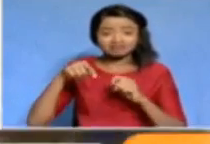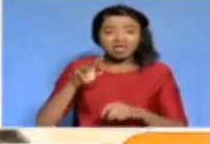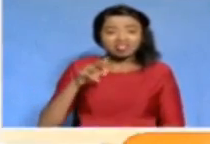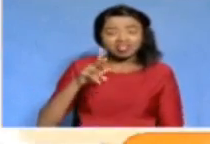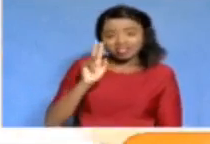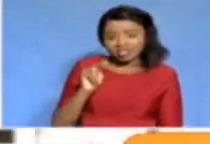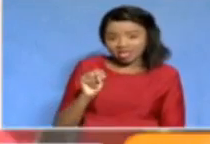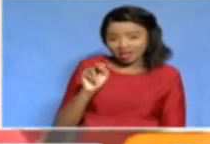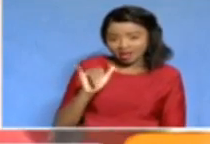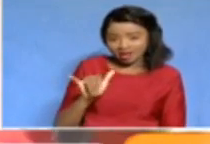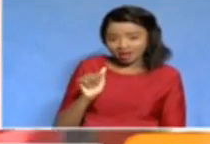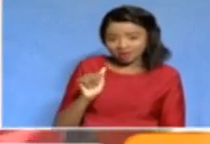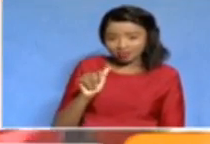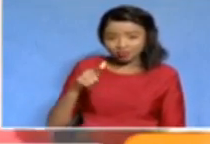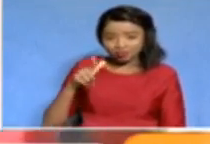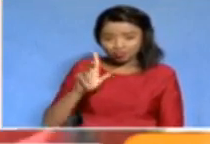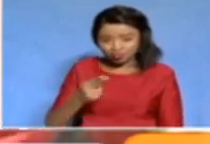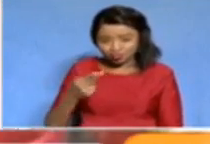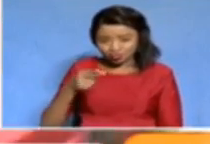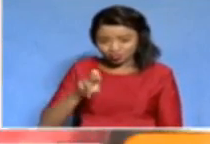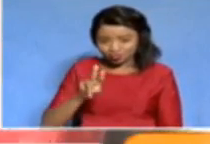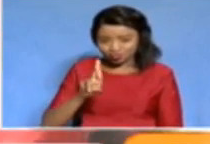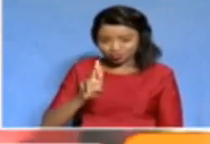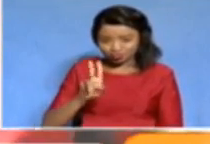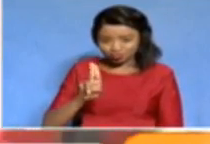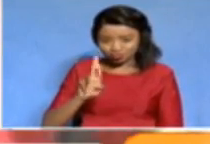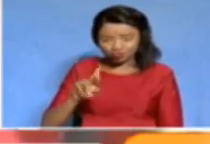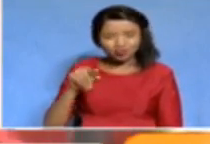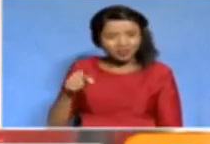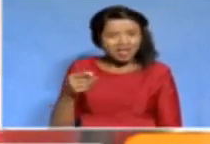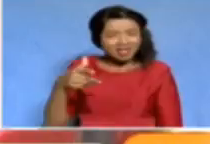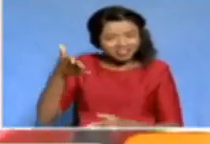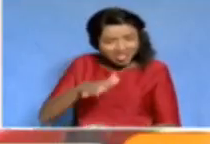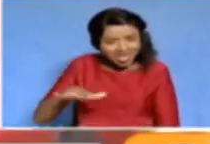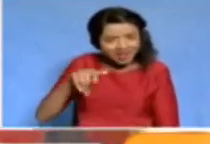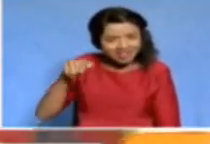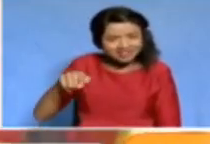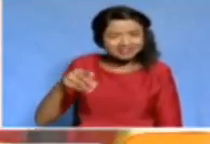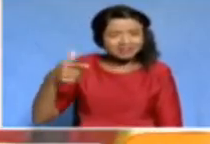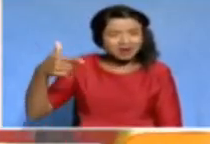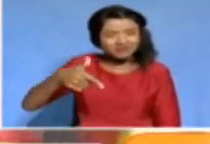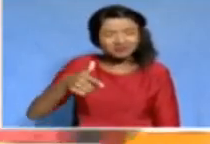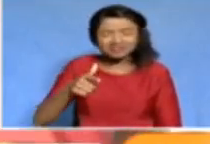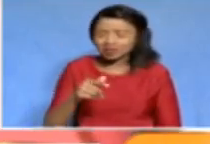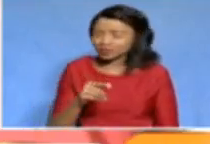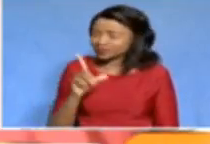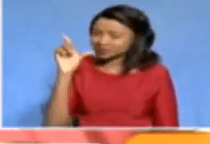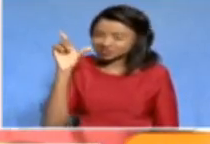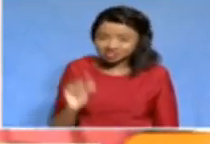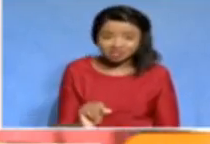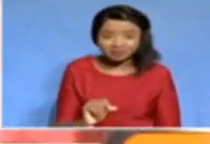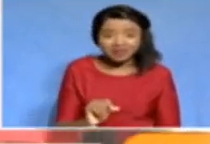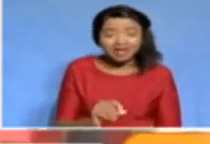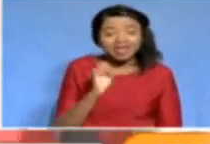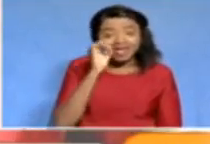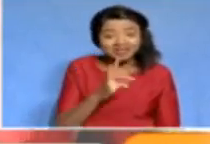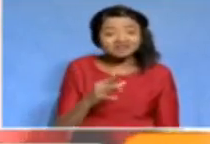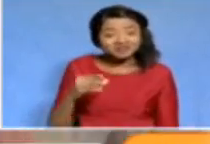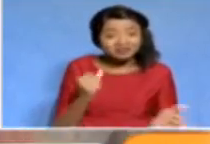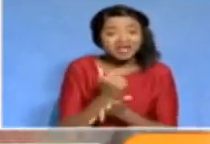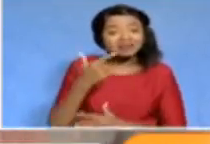Nyahururu, wanausua mafuta kwa pei ya ship kiasi. Hapa sisi hii tunausua usiku, na lita tukinunua kwa usiku ni